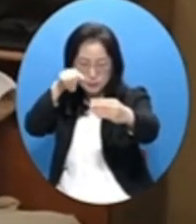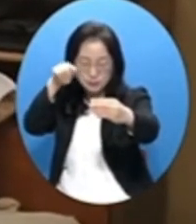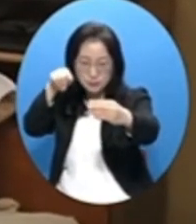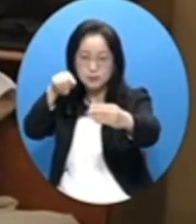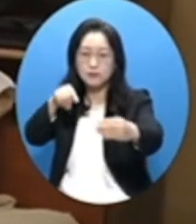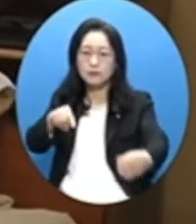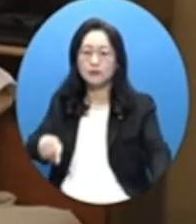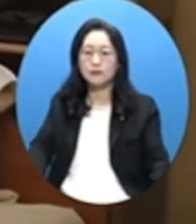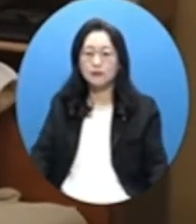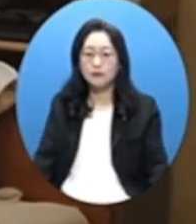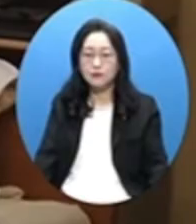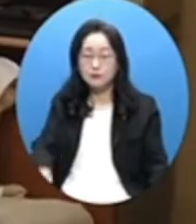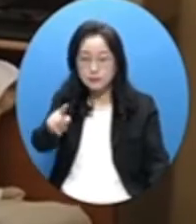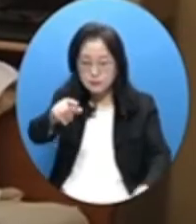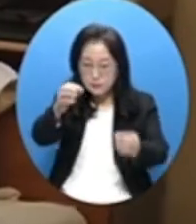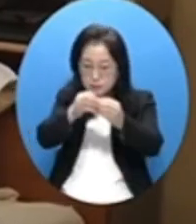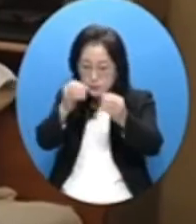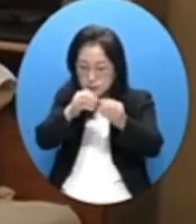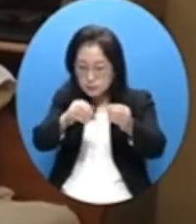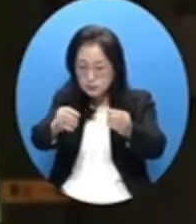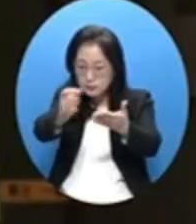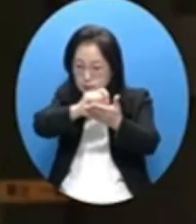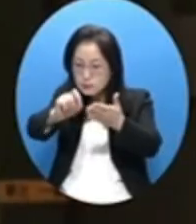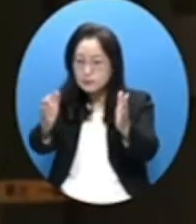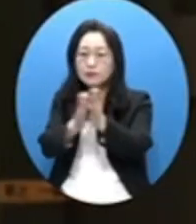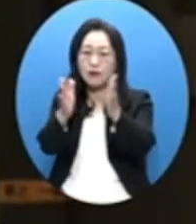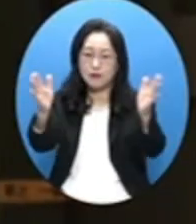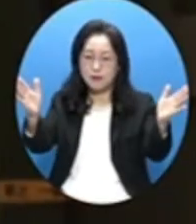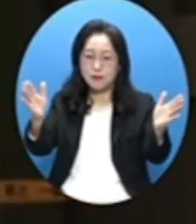그래서 글을 쓰기 시작했는데 그가